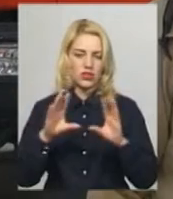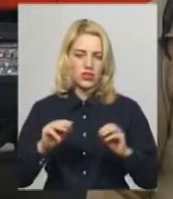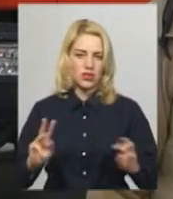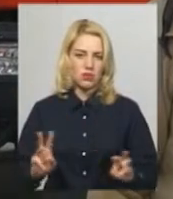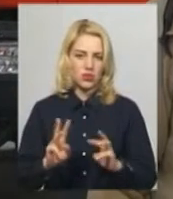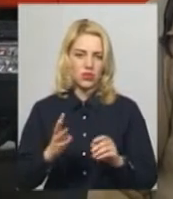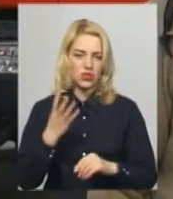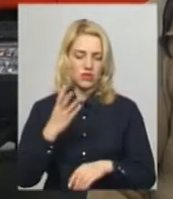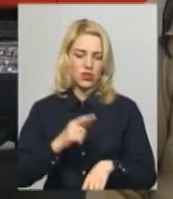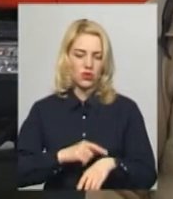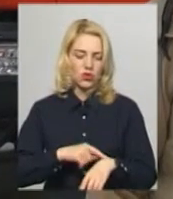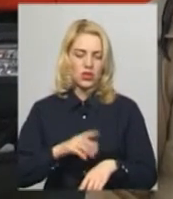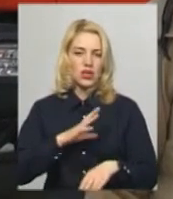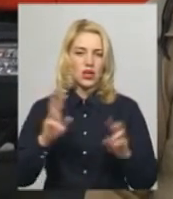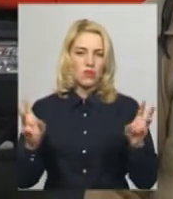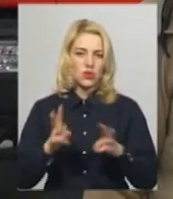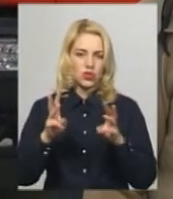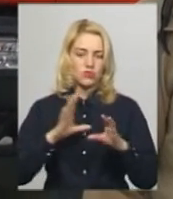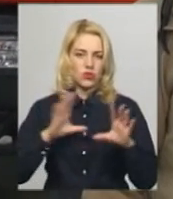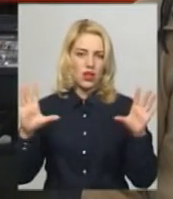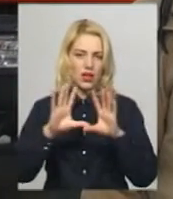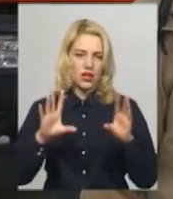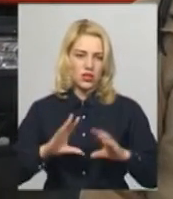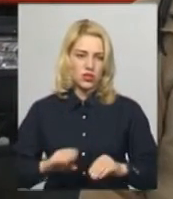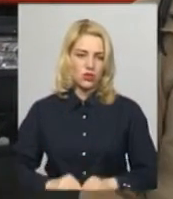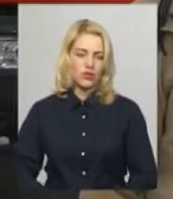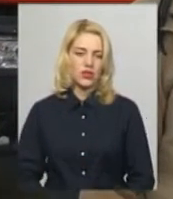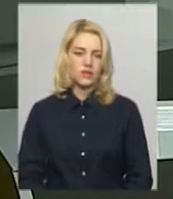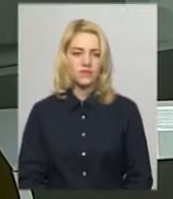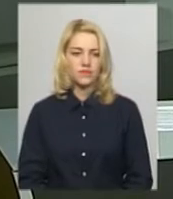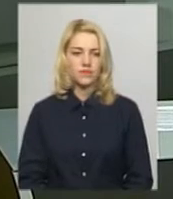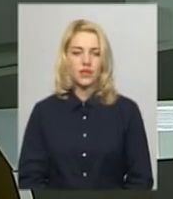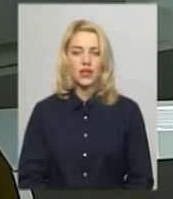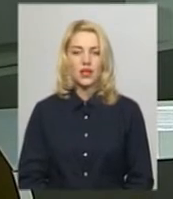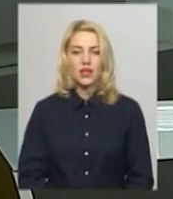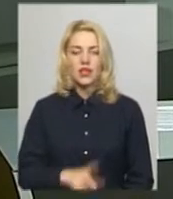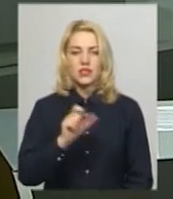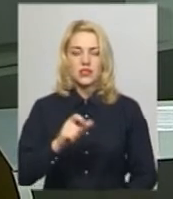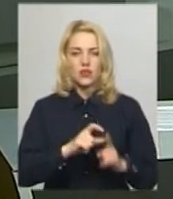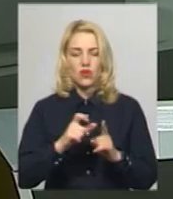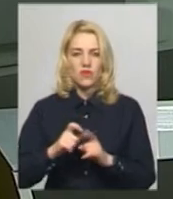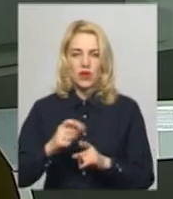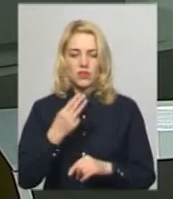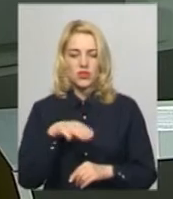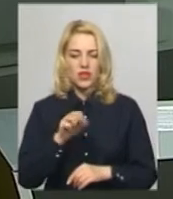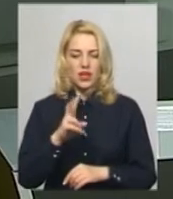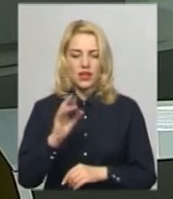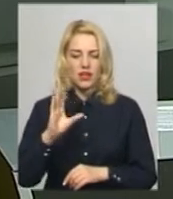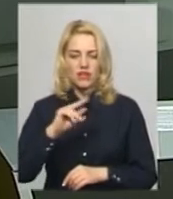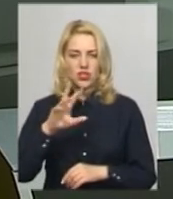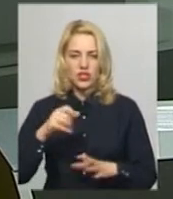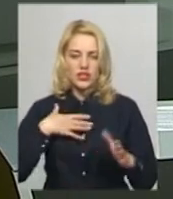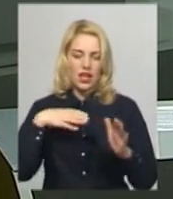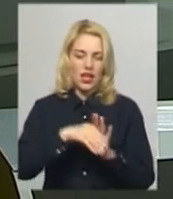хвилин пожежу було локалізовано та в 4:30 ліквідовано. За словами Олександра Штанкевича, загиблих